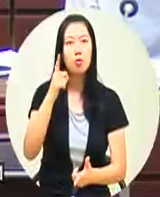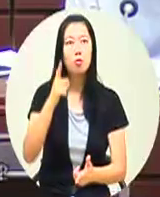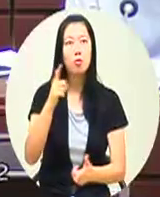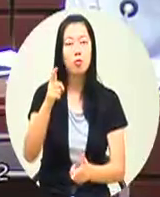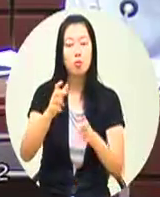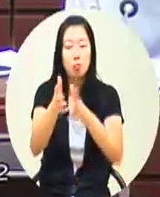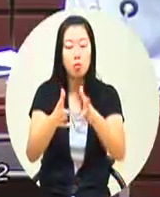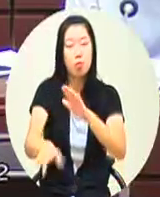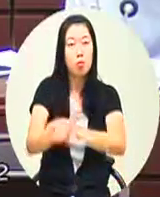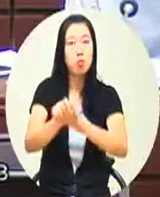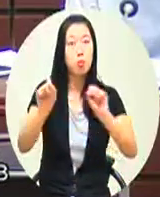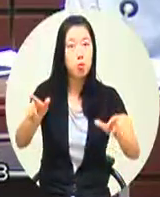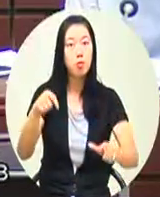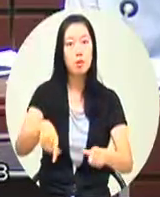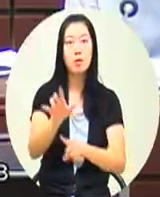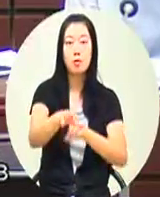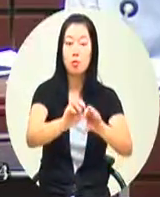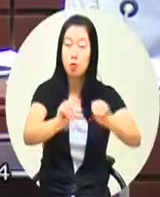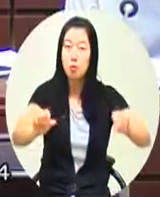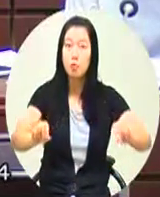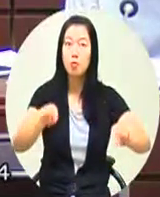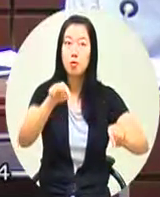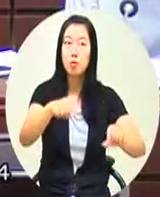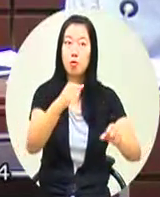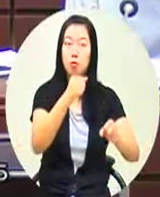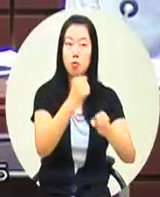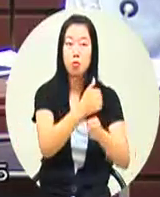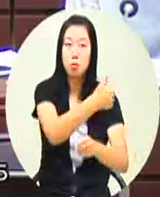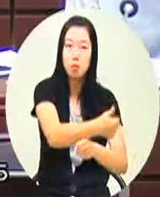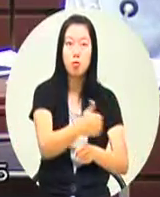上面， 是不是？ 不是在农地上面的违法工厂上面